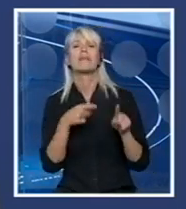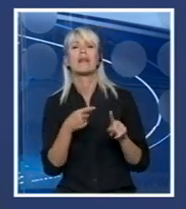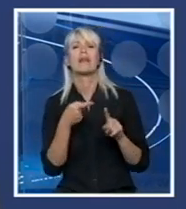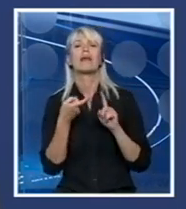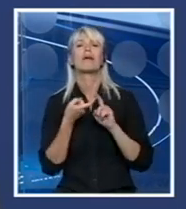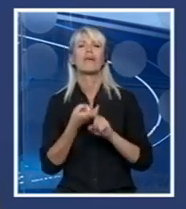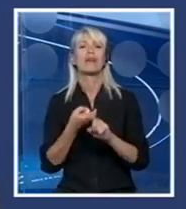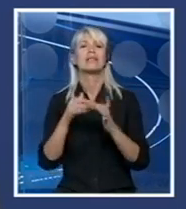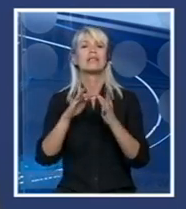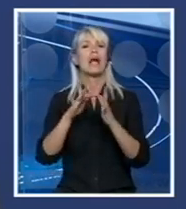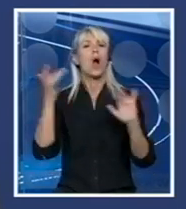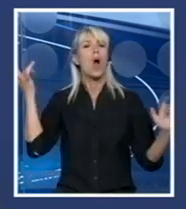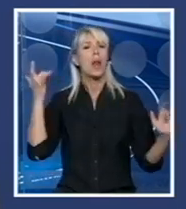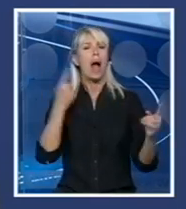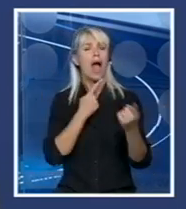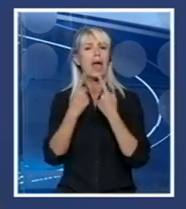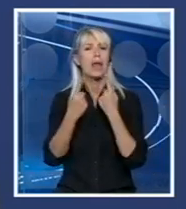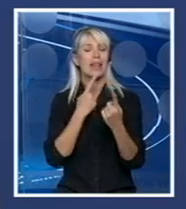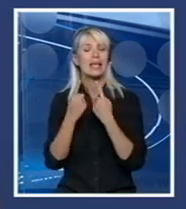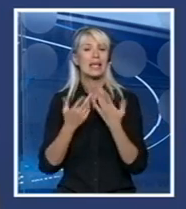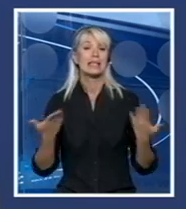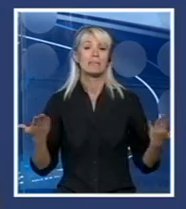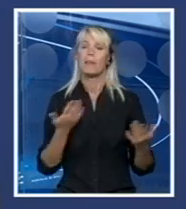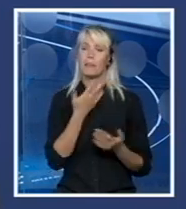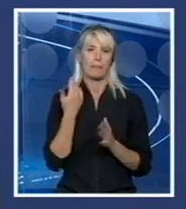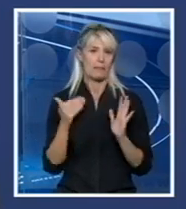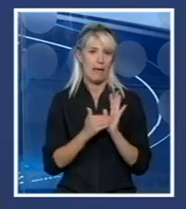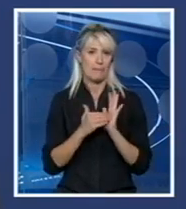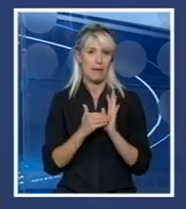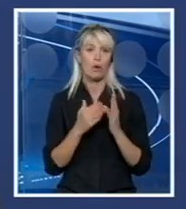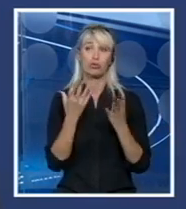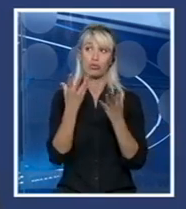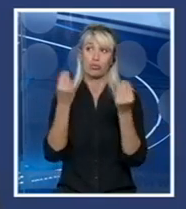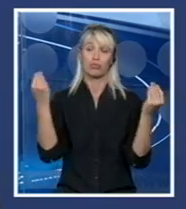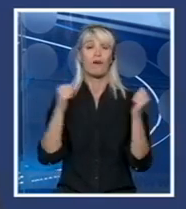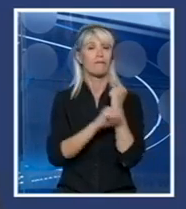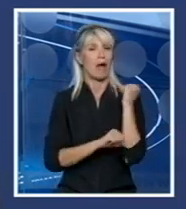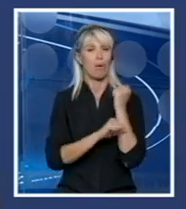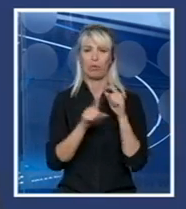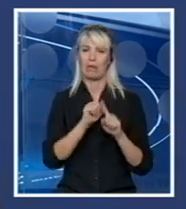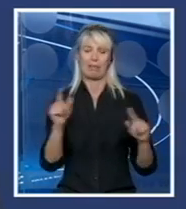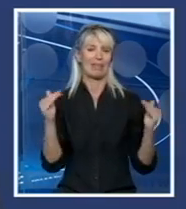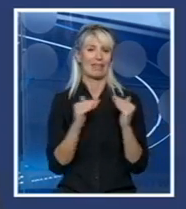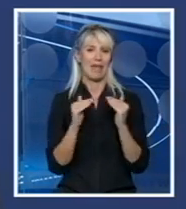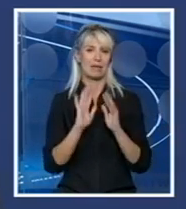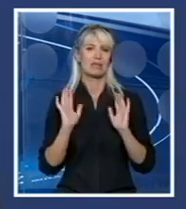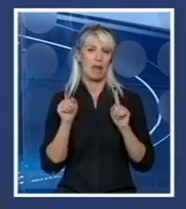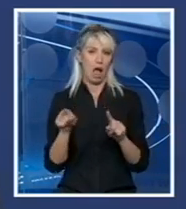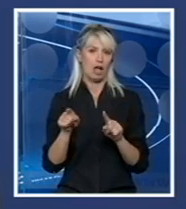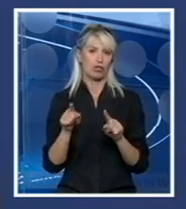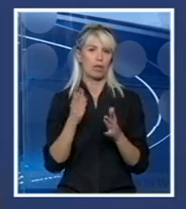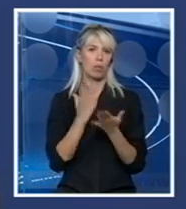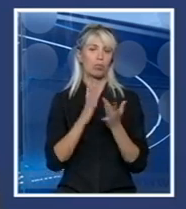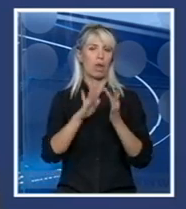daljinu, znači tu još nemamo izrađene uslove i većina, naravno, fakulteta se s time ne slaže i stav je predsjednice Konusa